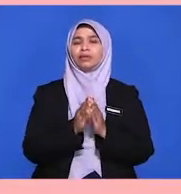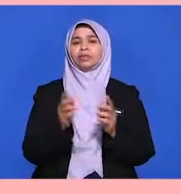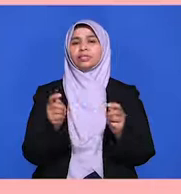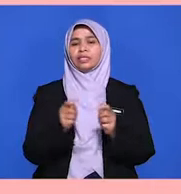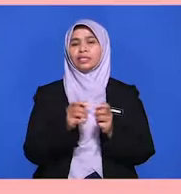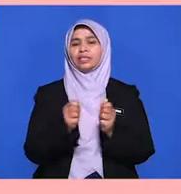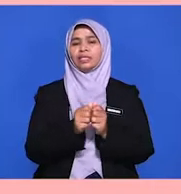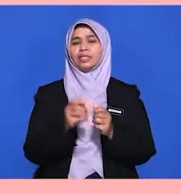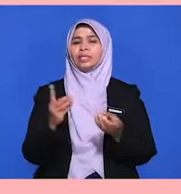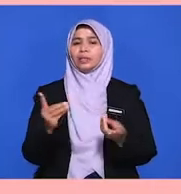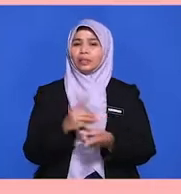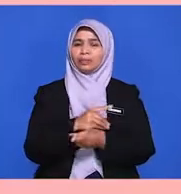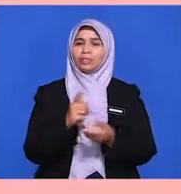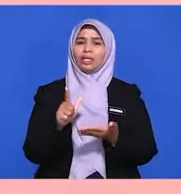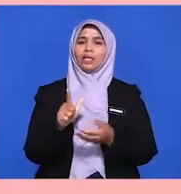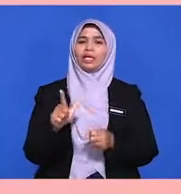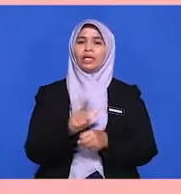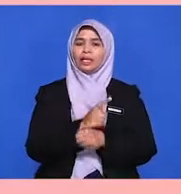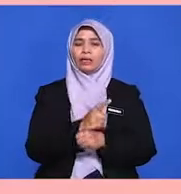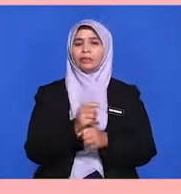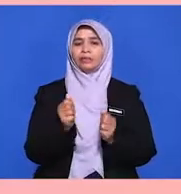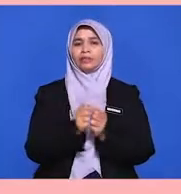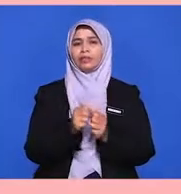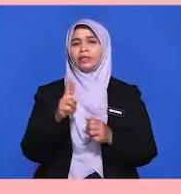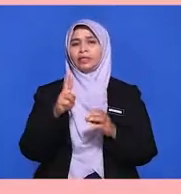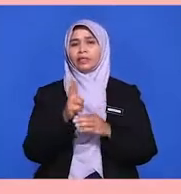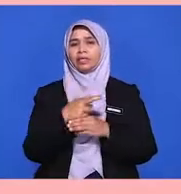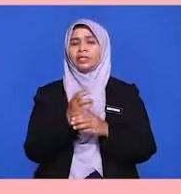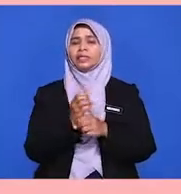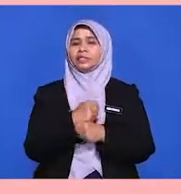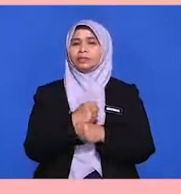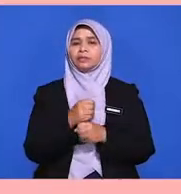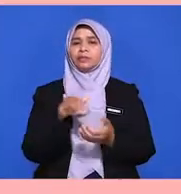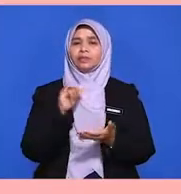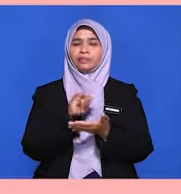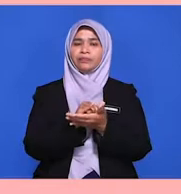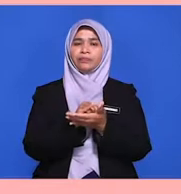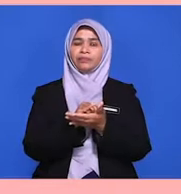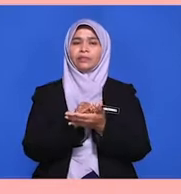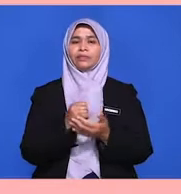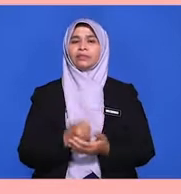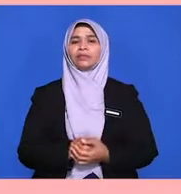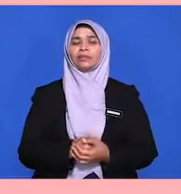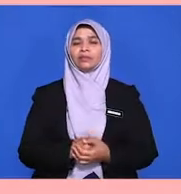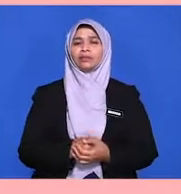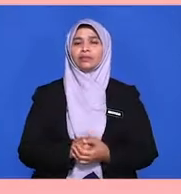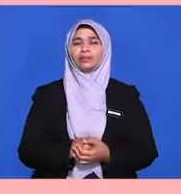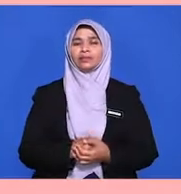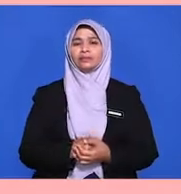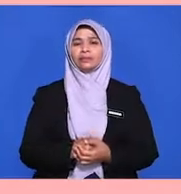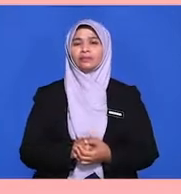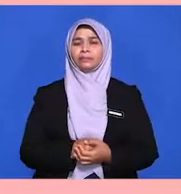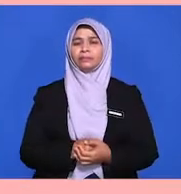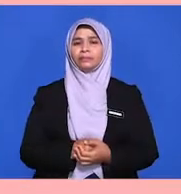lengkap tentang reka ciptaan itu, di samping prototip atau model yang